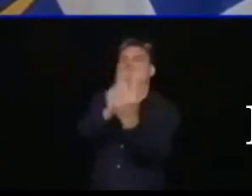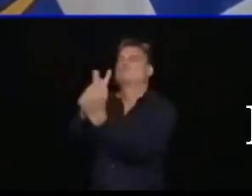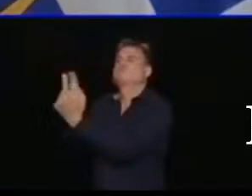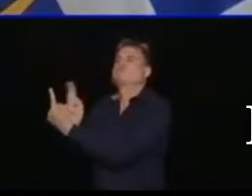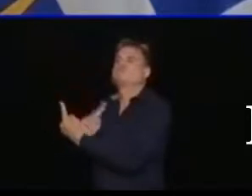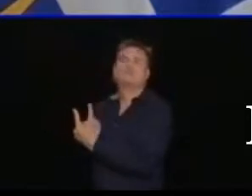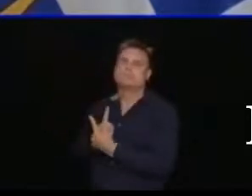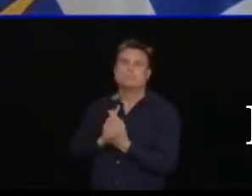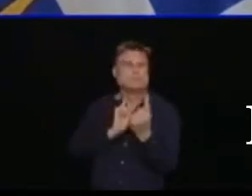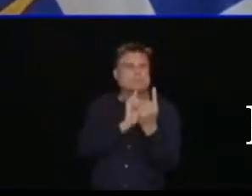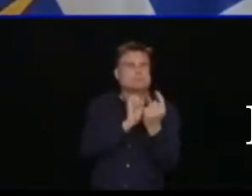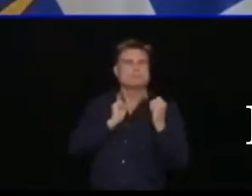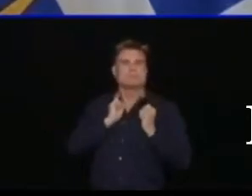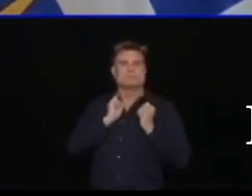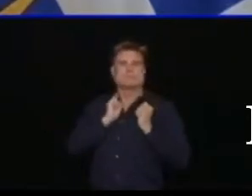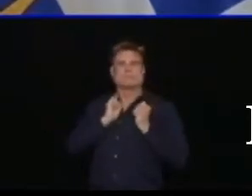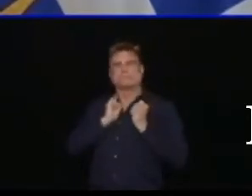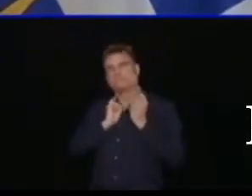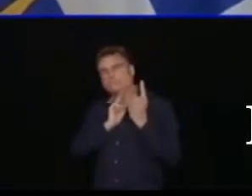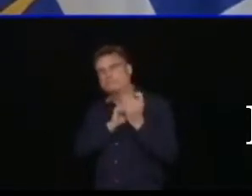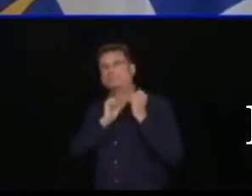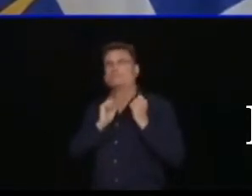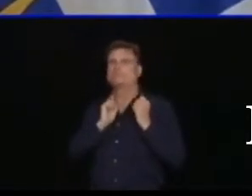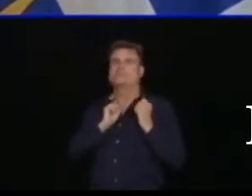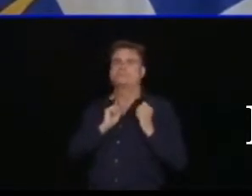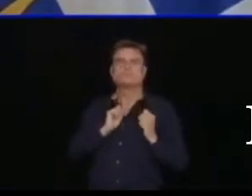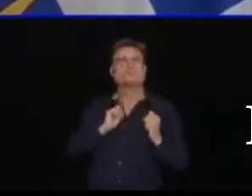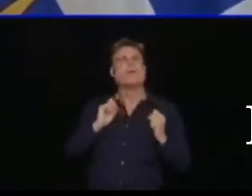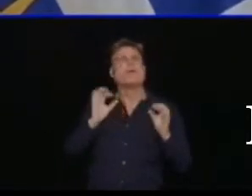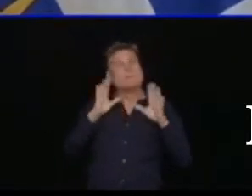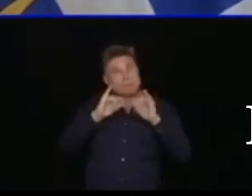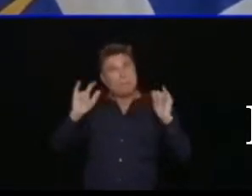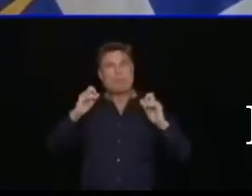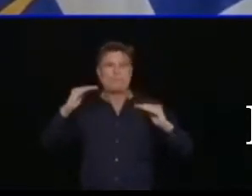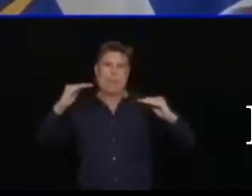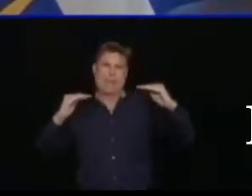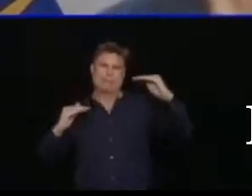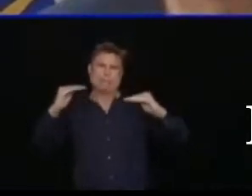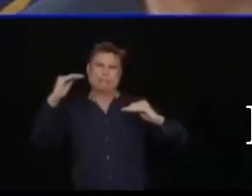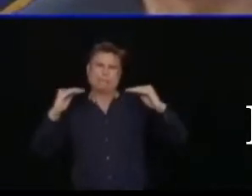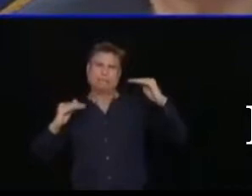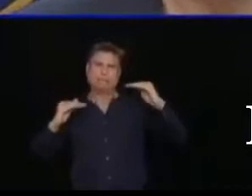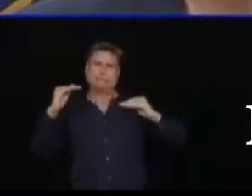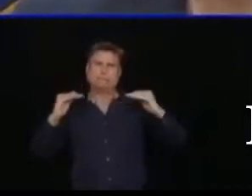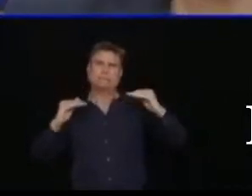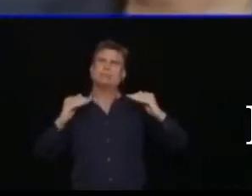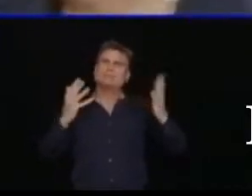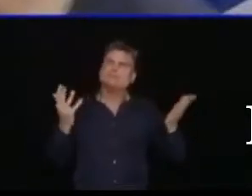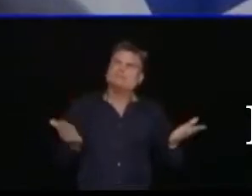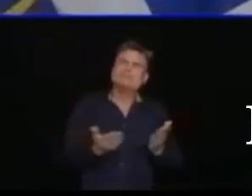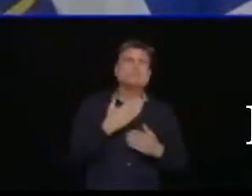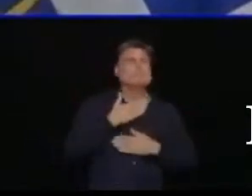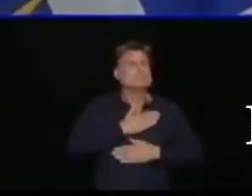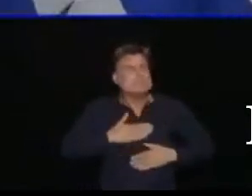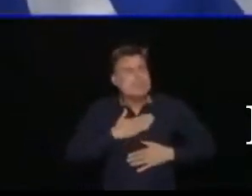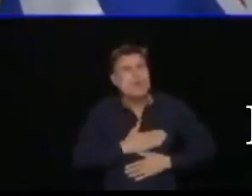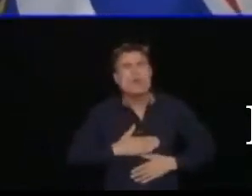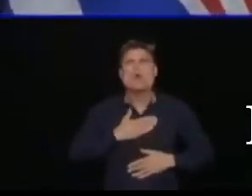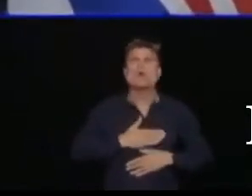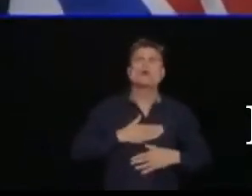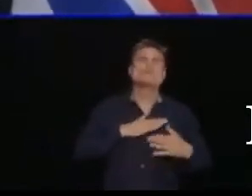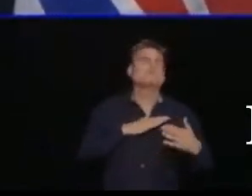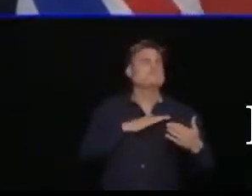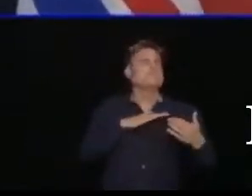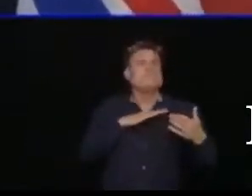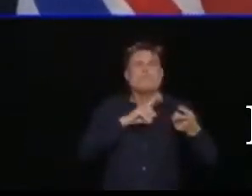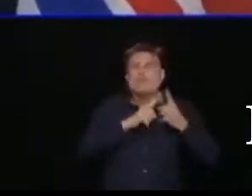续。所以这样的话呢，我们也要考虑到我们的所有的措施是对他们有没有影响等